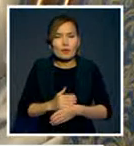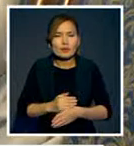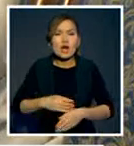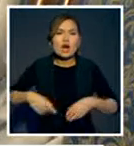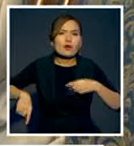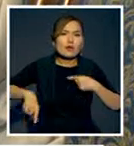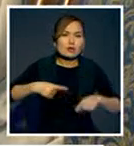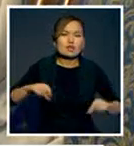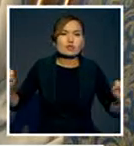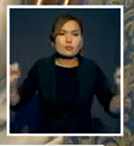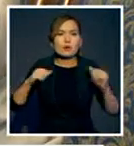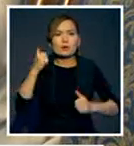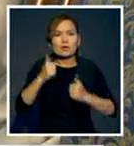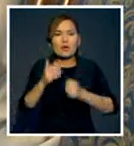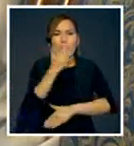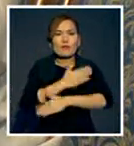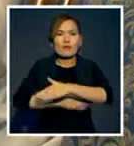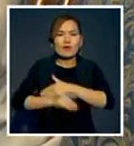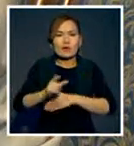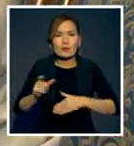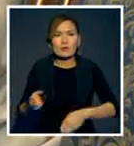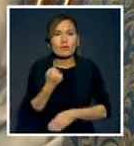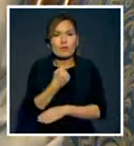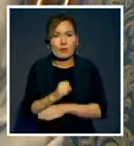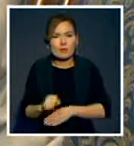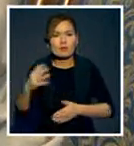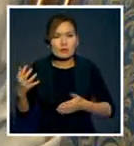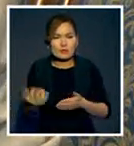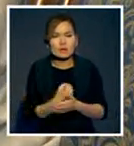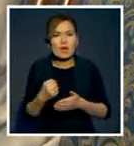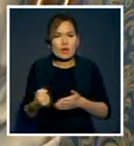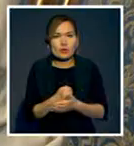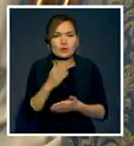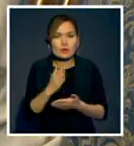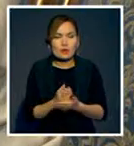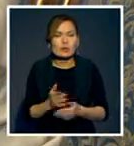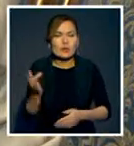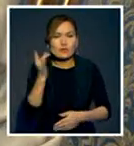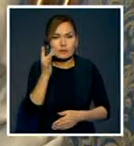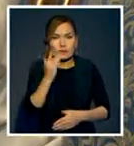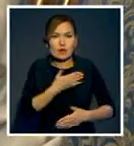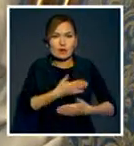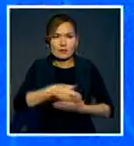спорттағы нәтижелерін көрсетіп отыр. Оның өзі бір айта кететіндей сол қоғамға өзінің үлесі.